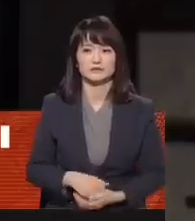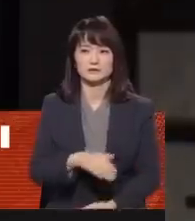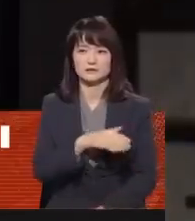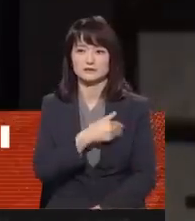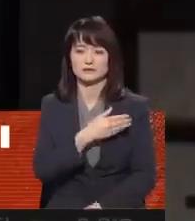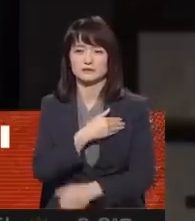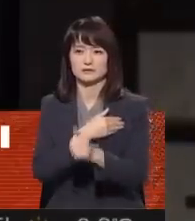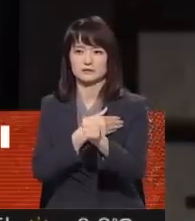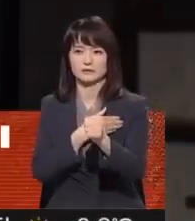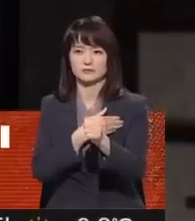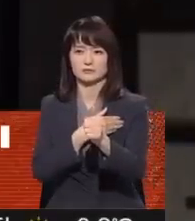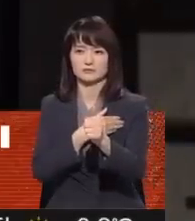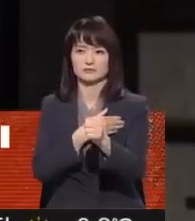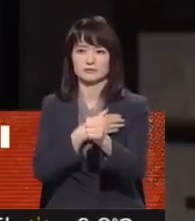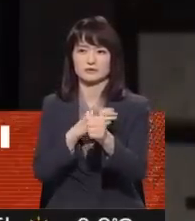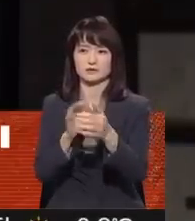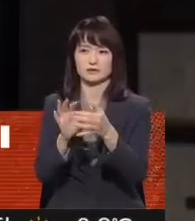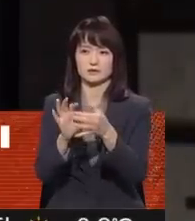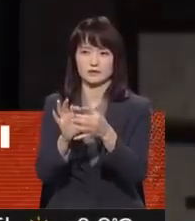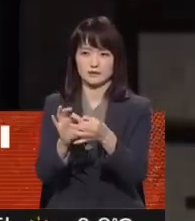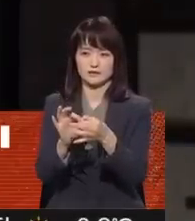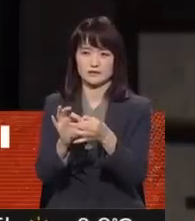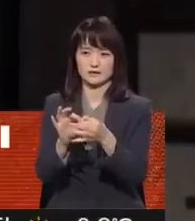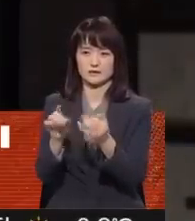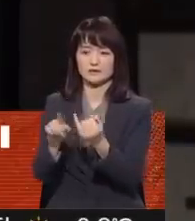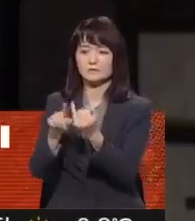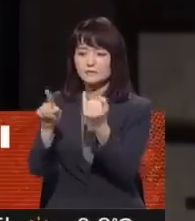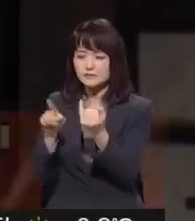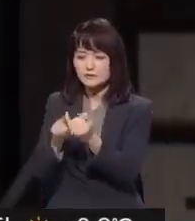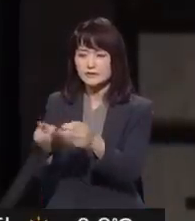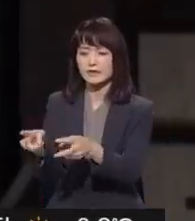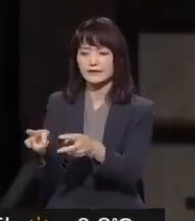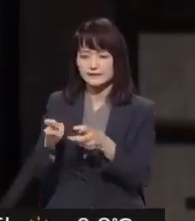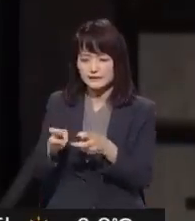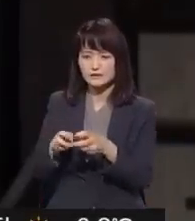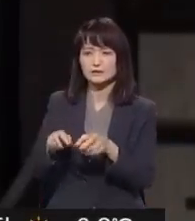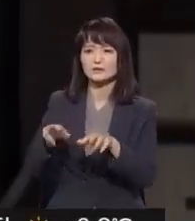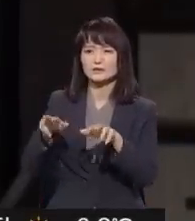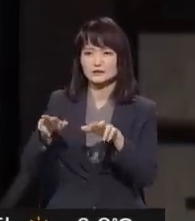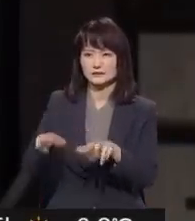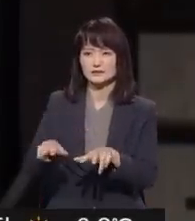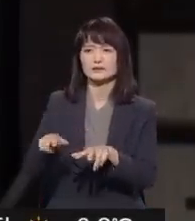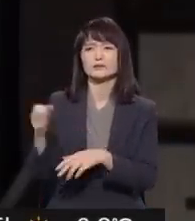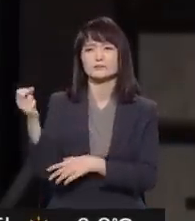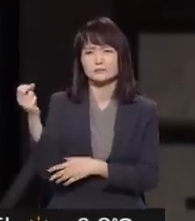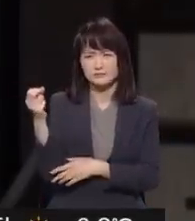관계에서 아이가 있었고 이미 낙태한 상태였다고 합니다 그리고 지금 다시 임신을